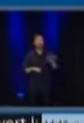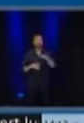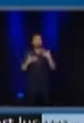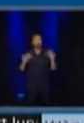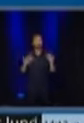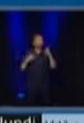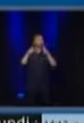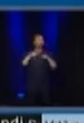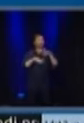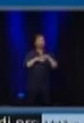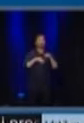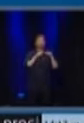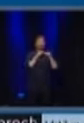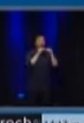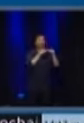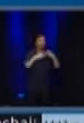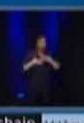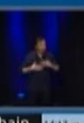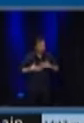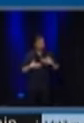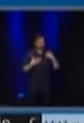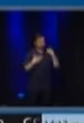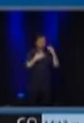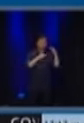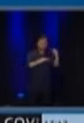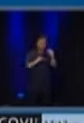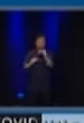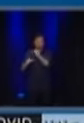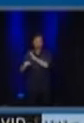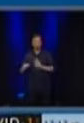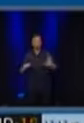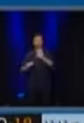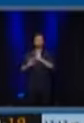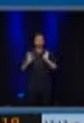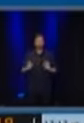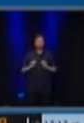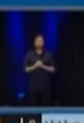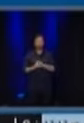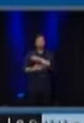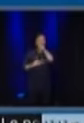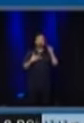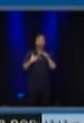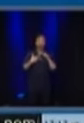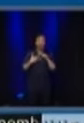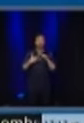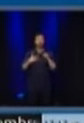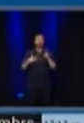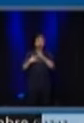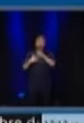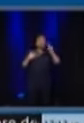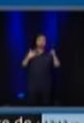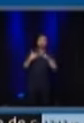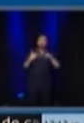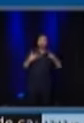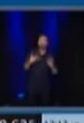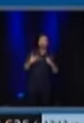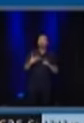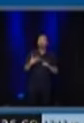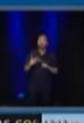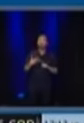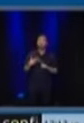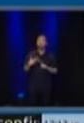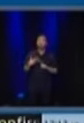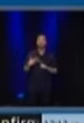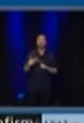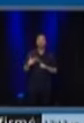personnes plus âgées ou qui ont des maladies chroniques. Puis la grosse raison aussi pour aller se faire vacciner deux fois, c'est qu'on le